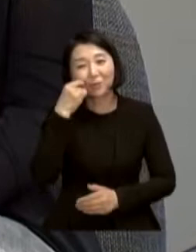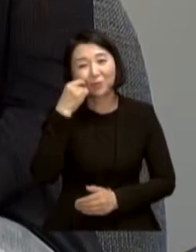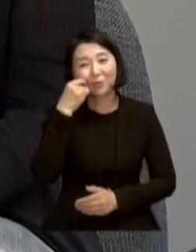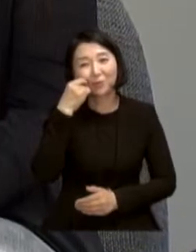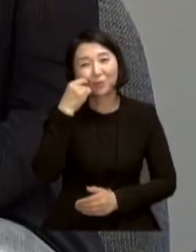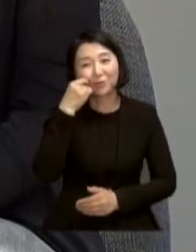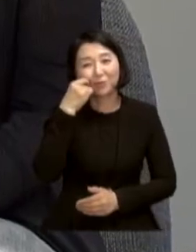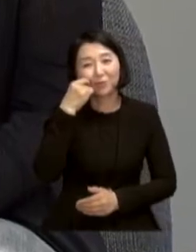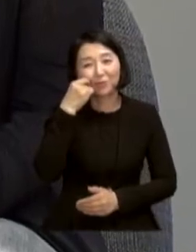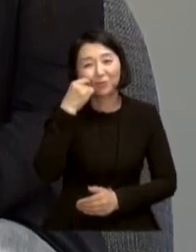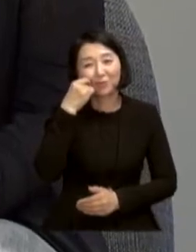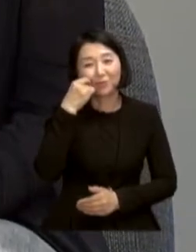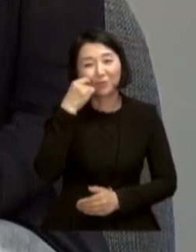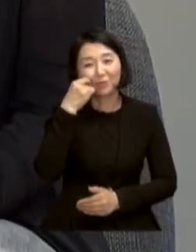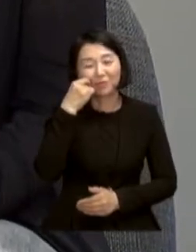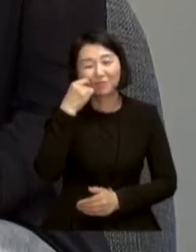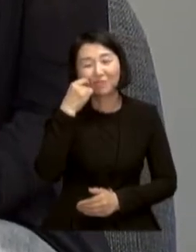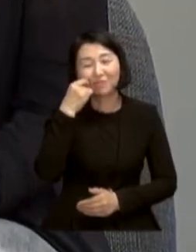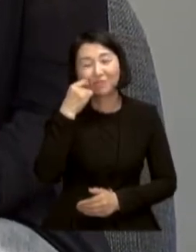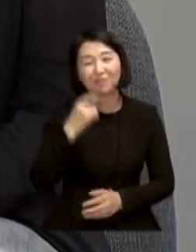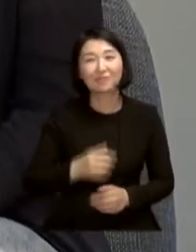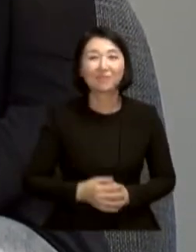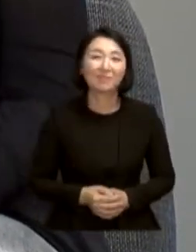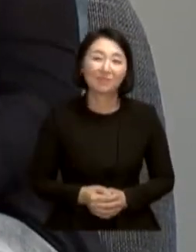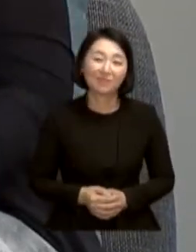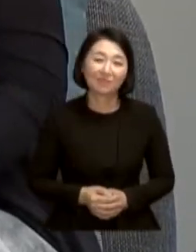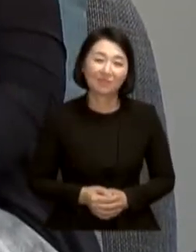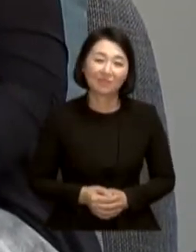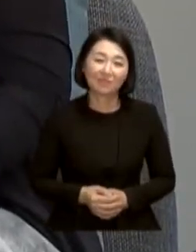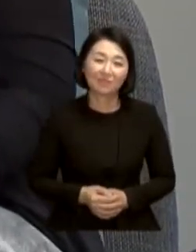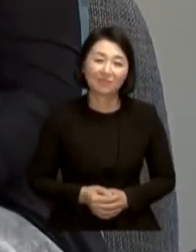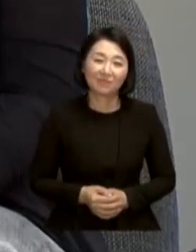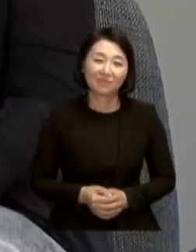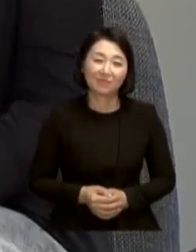못하고 사랑하는 그 엄마 아빠한테